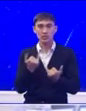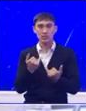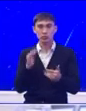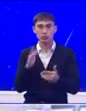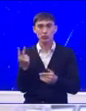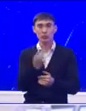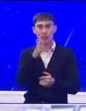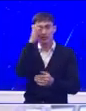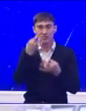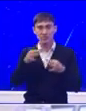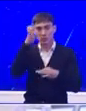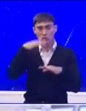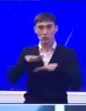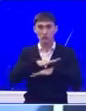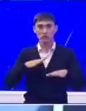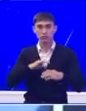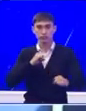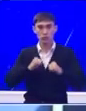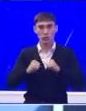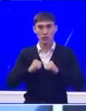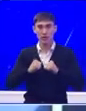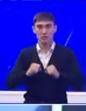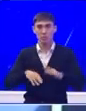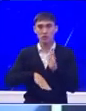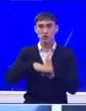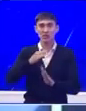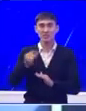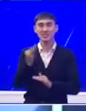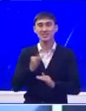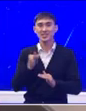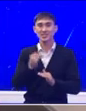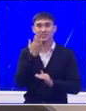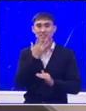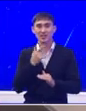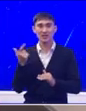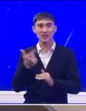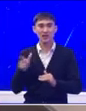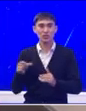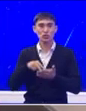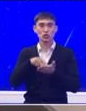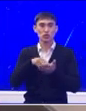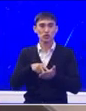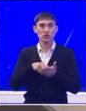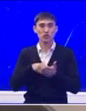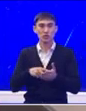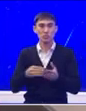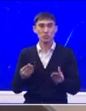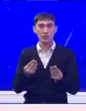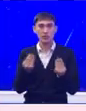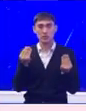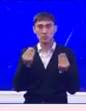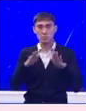между двумя независимыми государствами и способствуют повышению интереса иностранных граждан к туристическим и сакральным